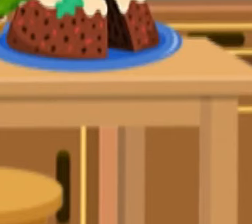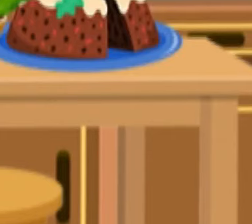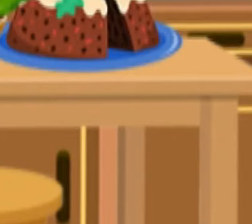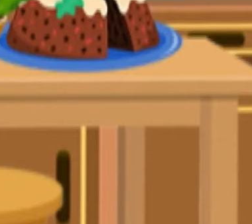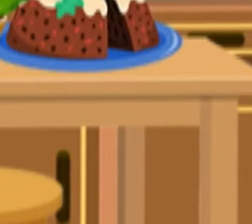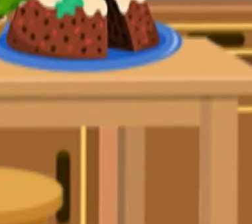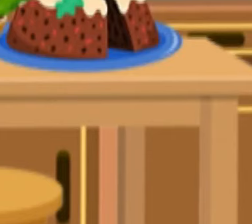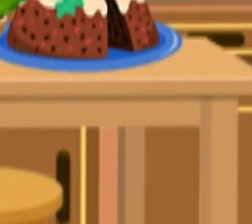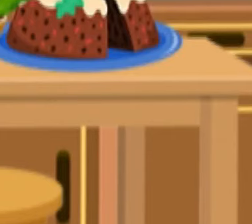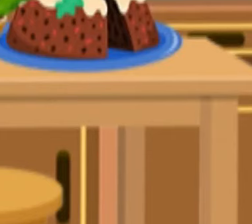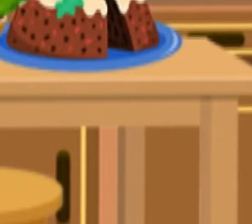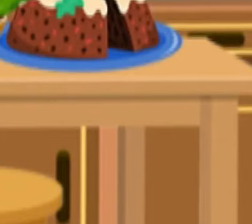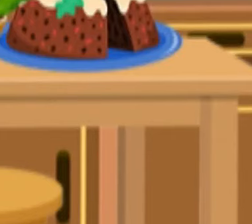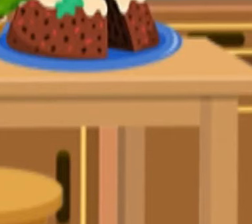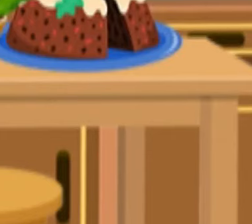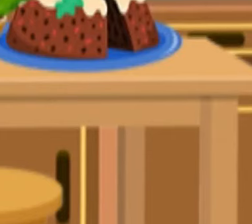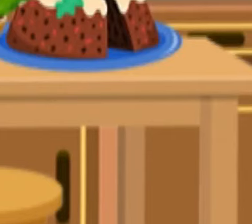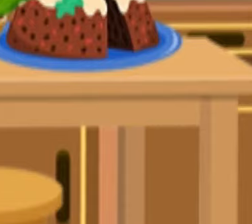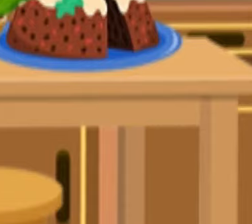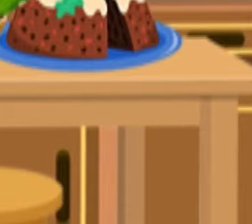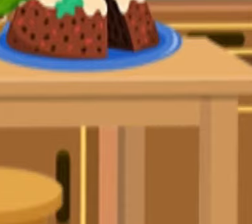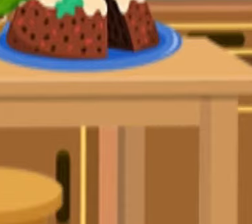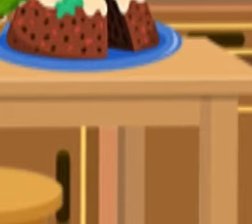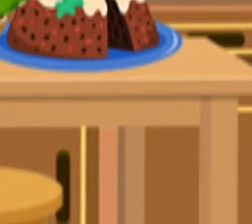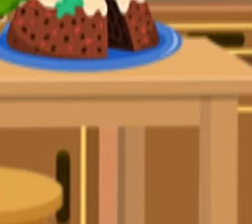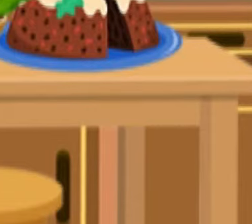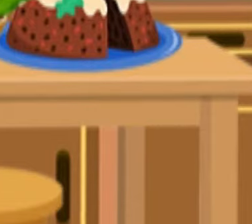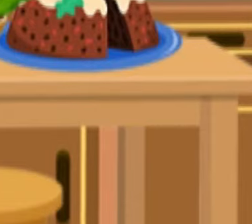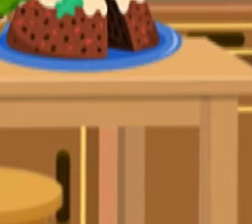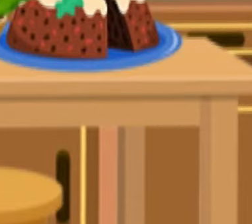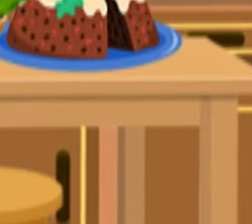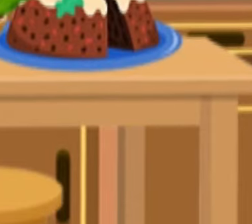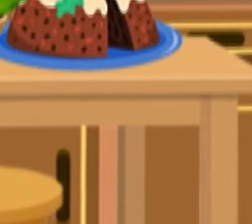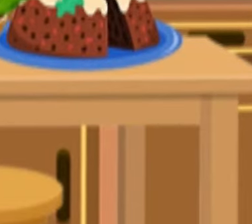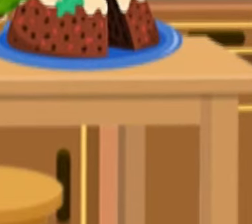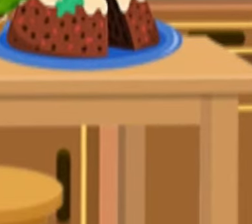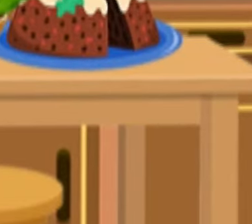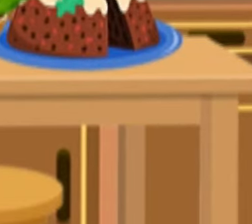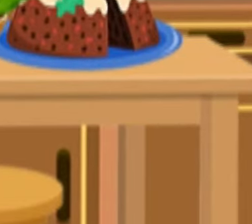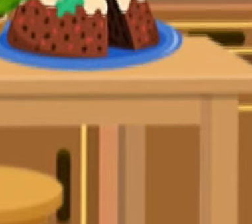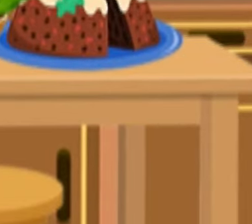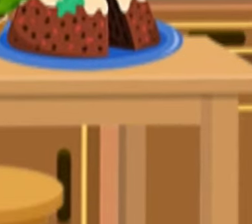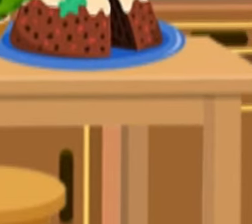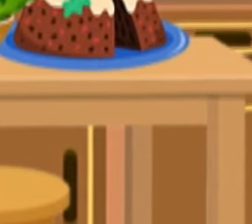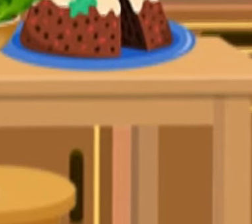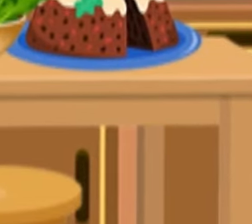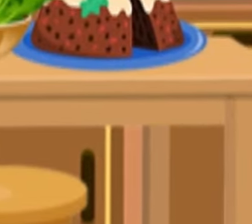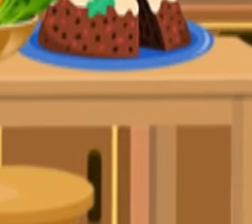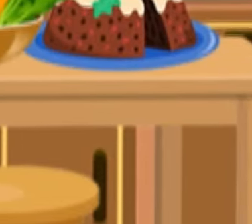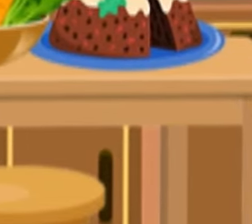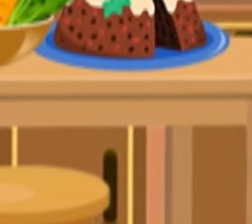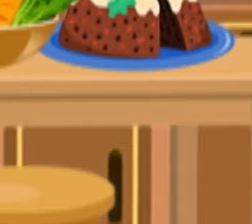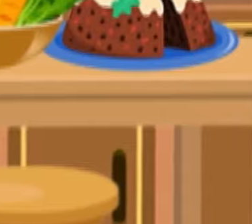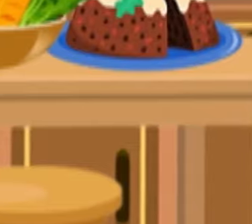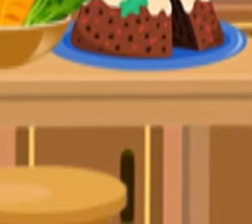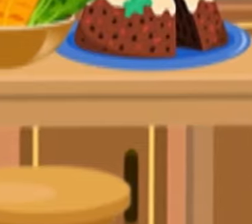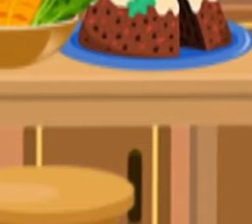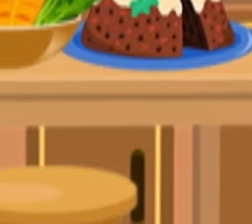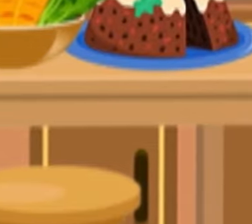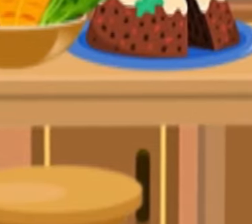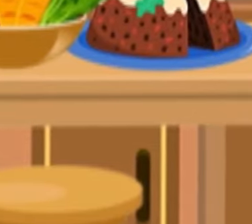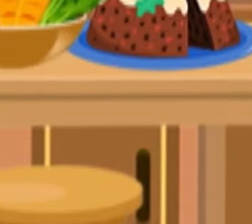bang tinatawag na pangatlong init. Eh, pwede niyo hong gawing ibagong ulam ang mga natirang Noche Buena, ha?